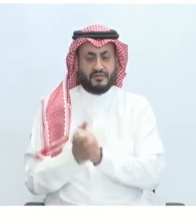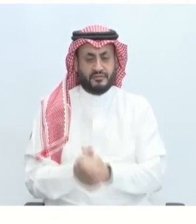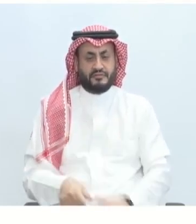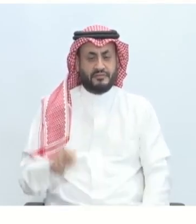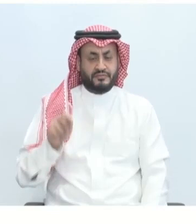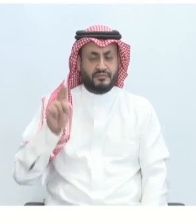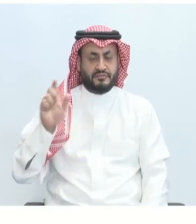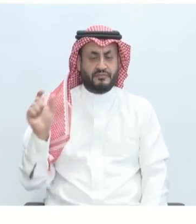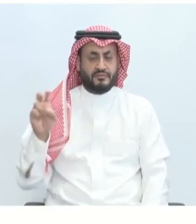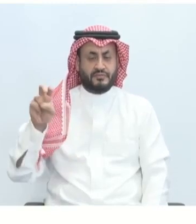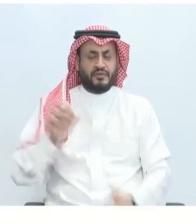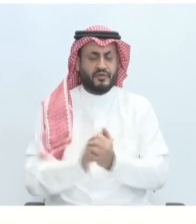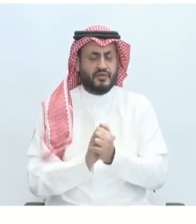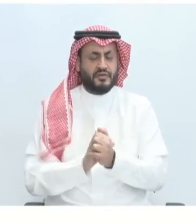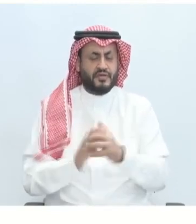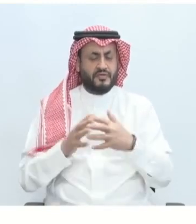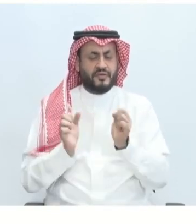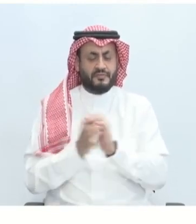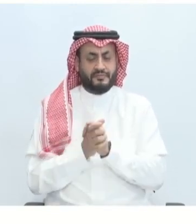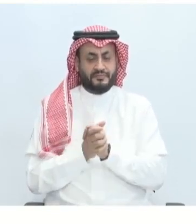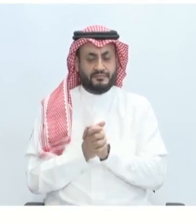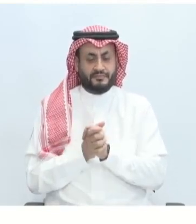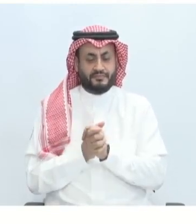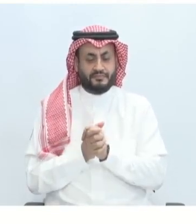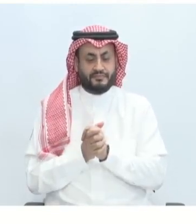الاخيره فتنه ما معنى كلمه